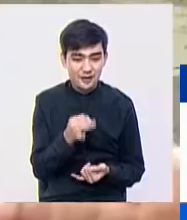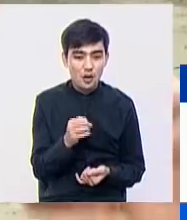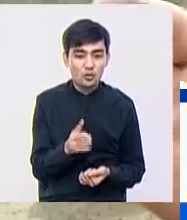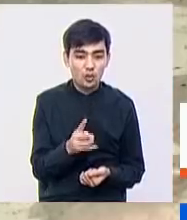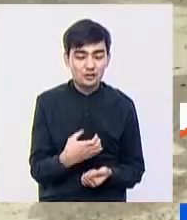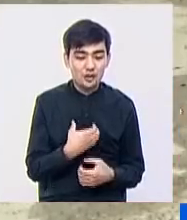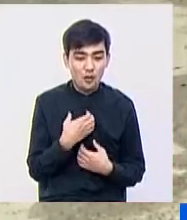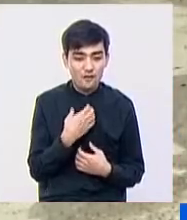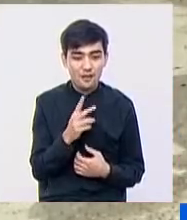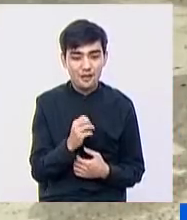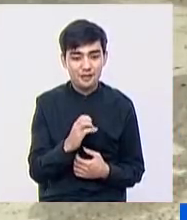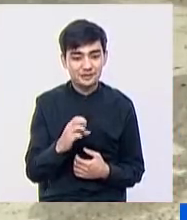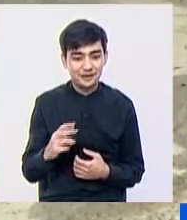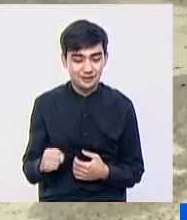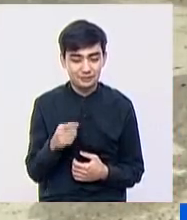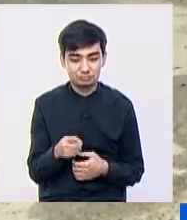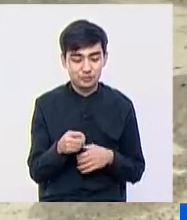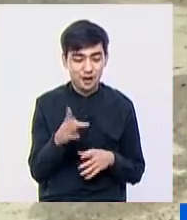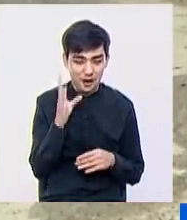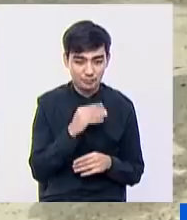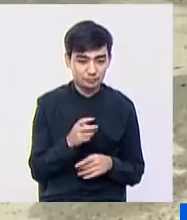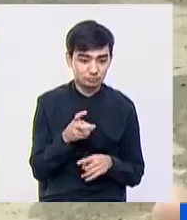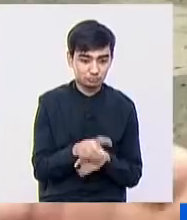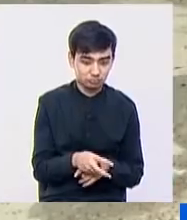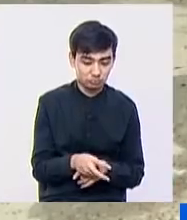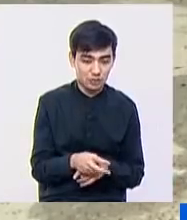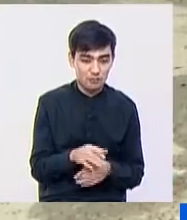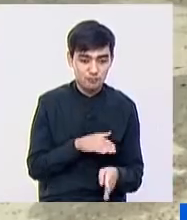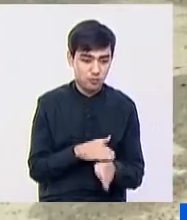страховка КАСКО, те могут рассчитывать на то, что